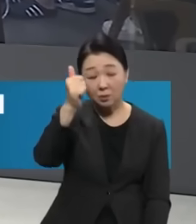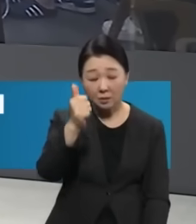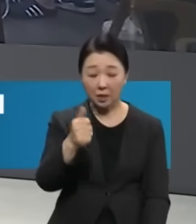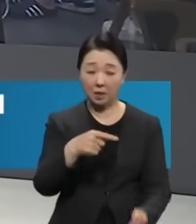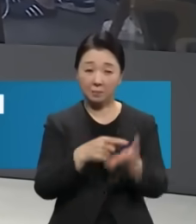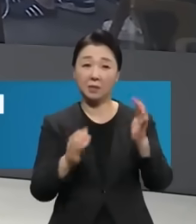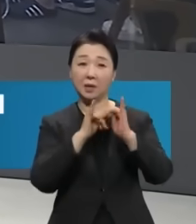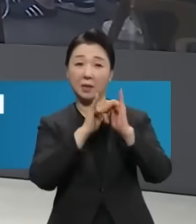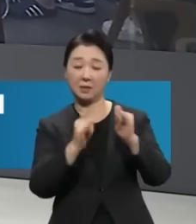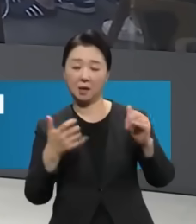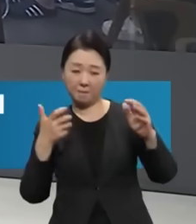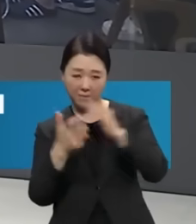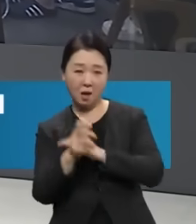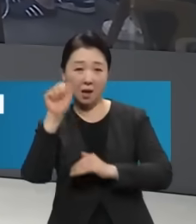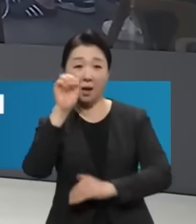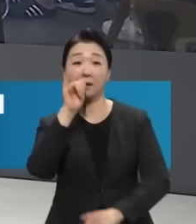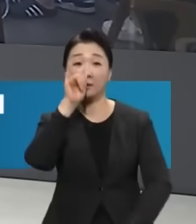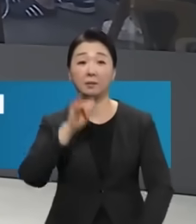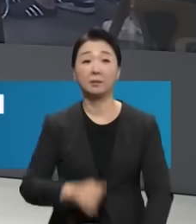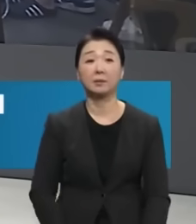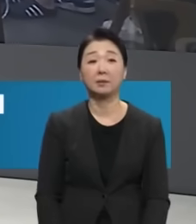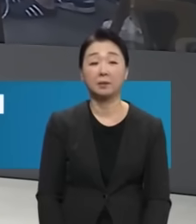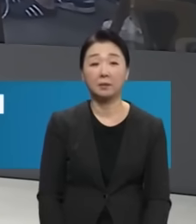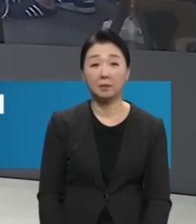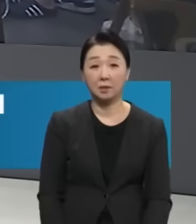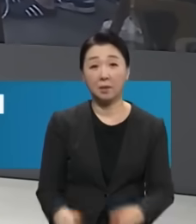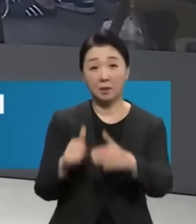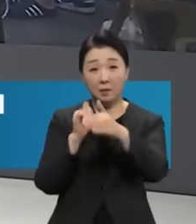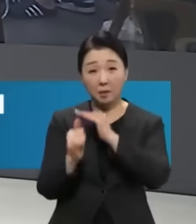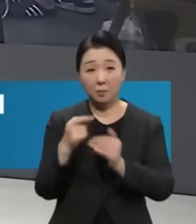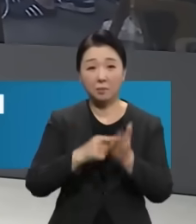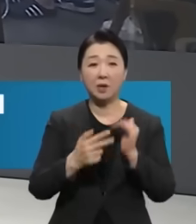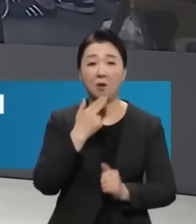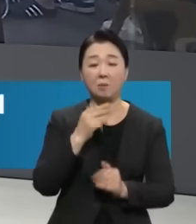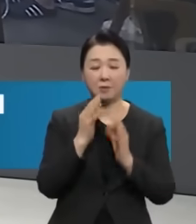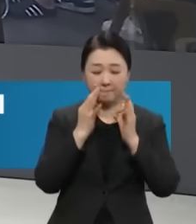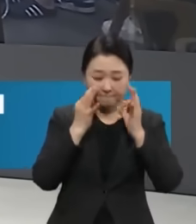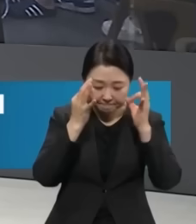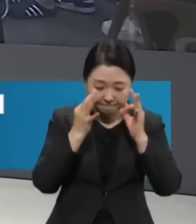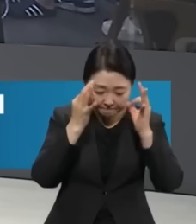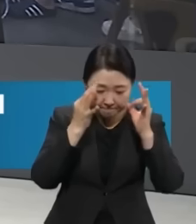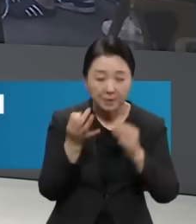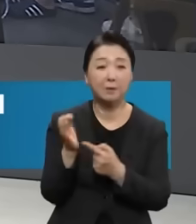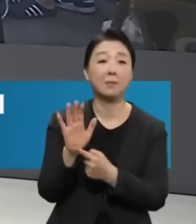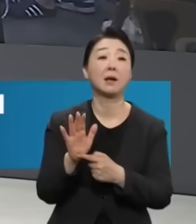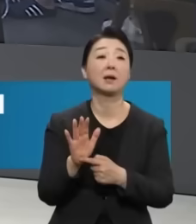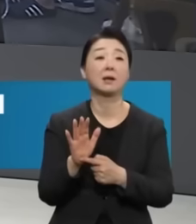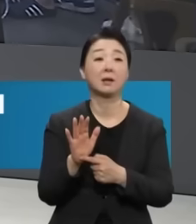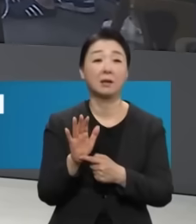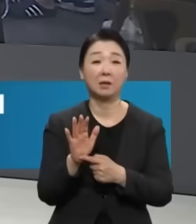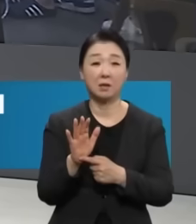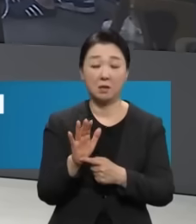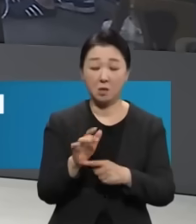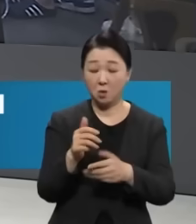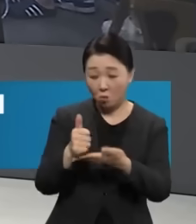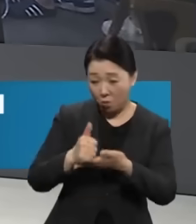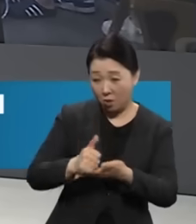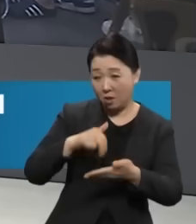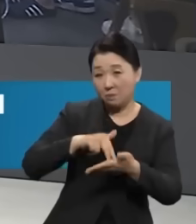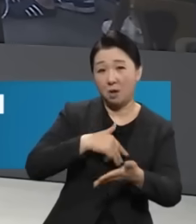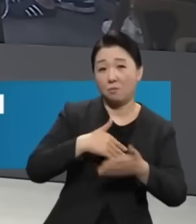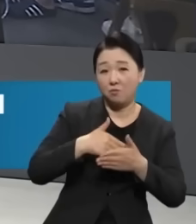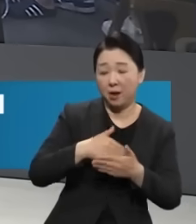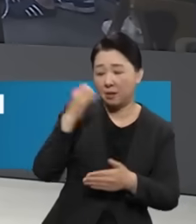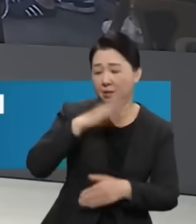몰려가 항의하는 일도 있었습니다. 위메프 대표는 피해가 없도록 최선을 다하겠다고 말했지만 불안한 고객들은